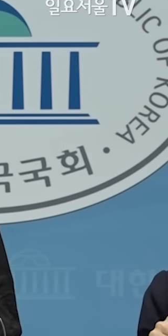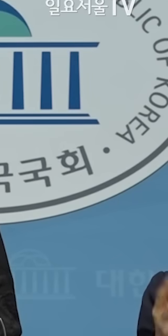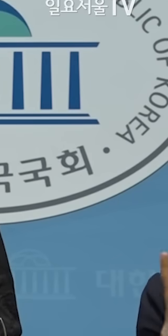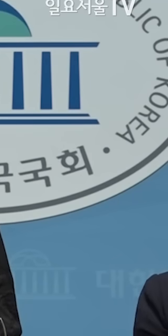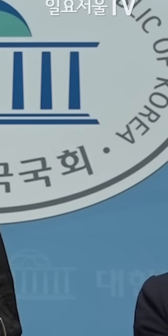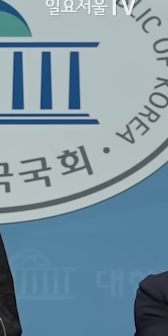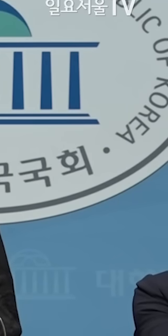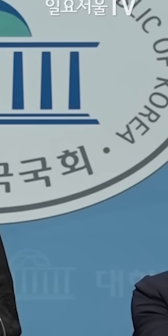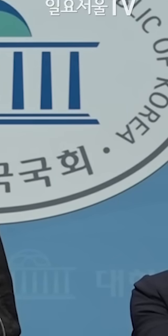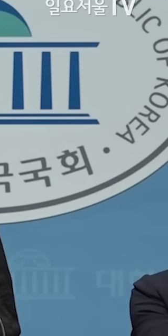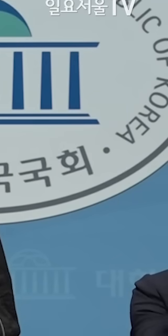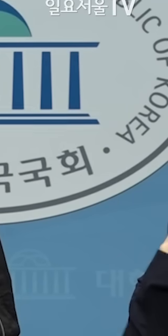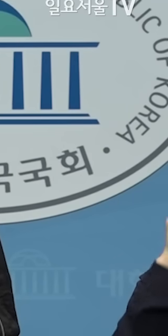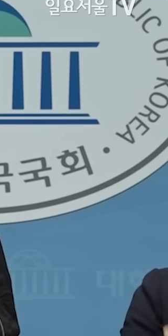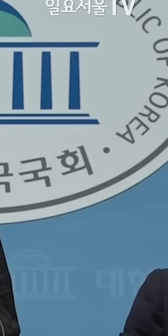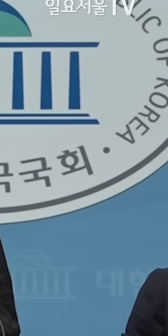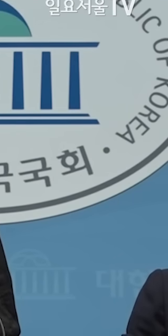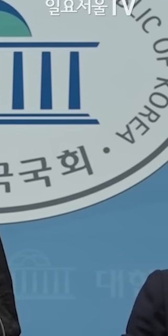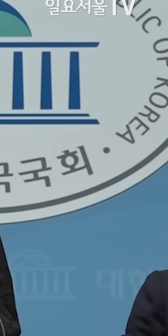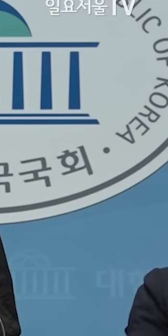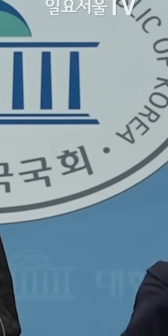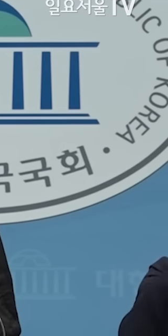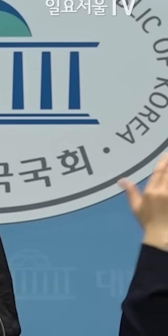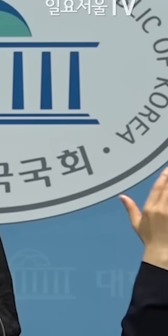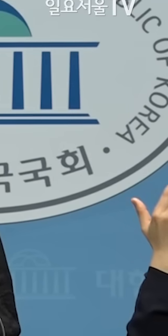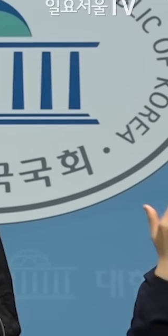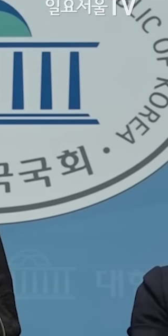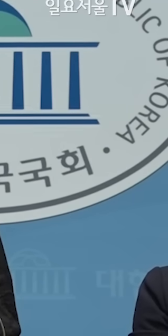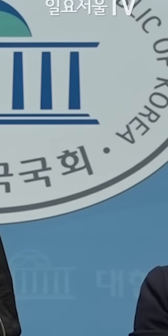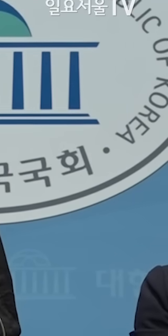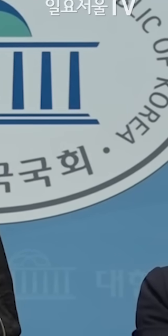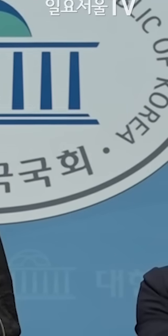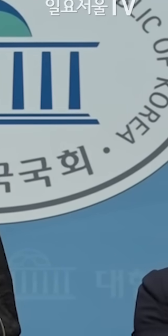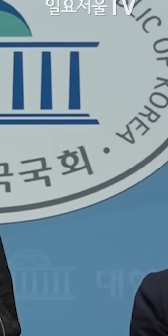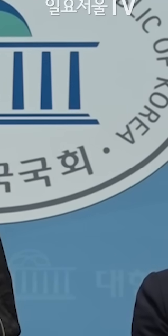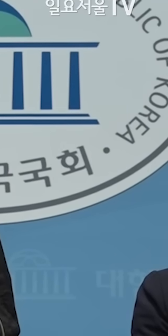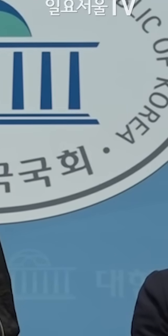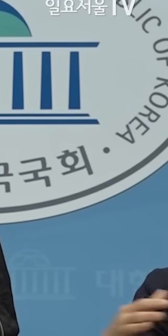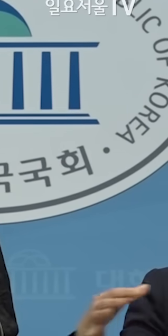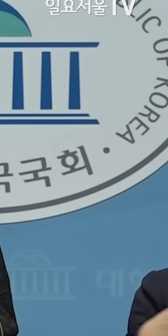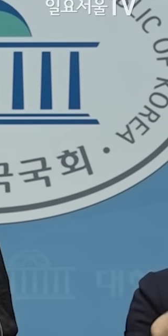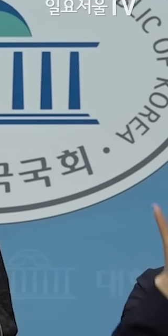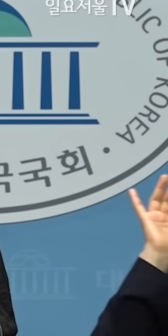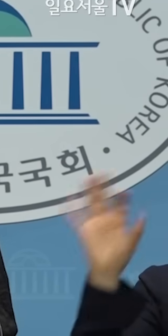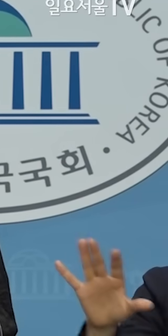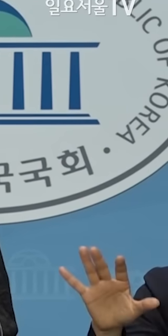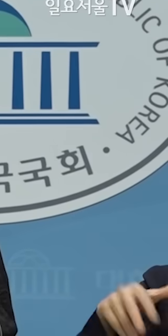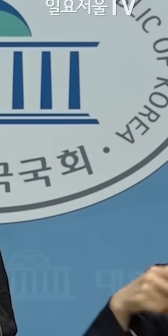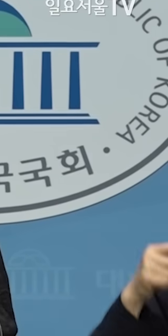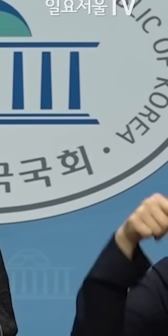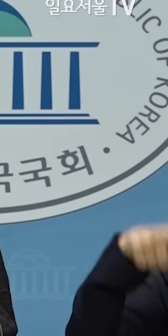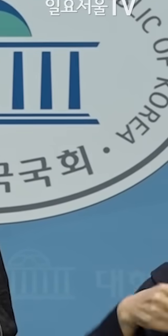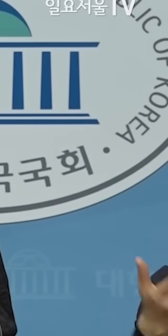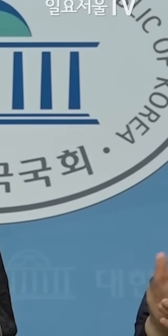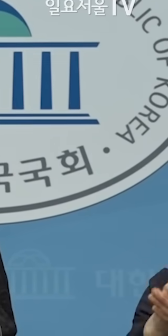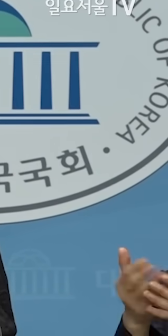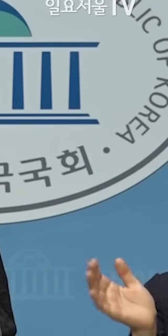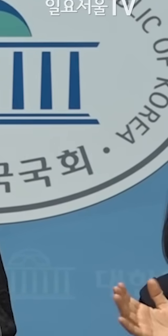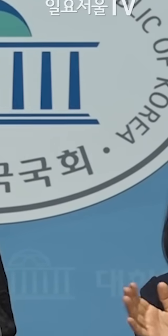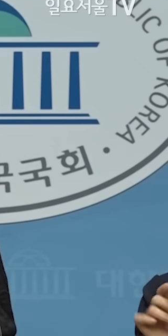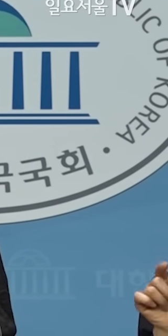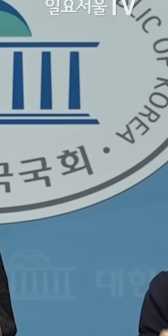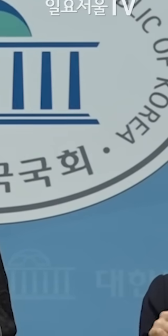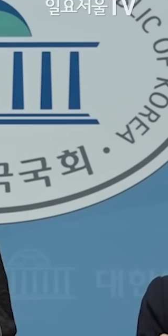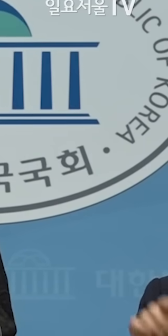합니다 이러한 관심이 청년층지 상승으로 이어지는 이어지지는 않을 겁니다 조국 신당은 검색해